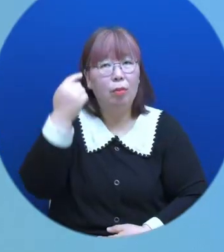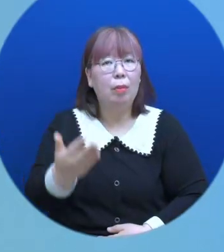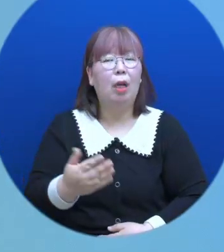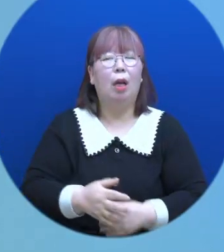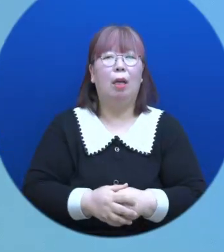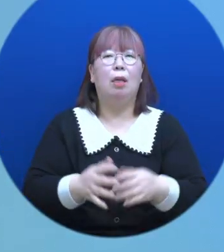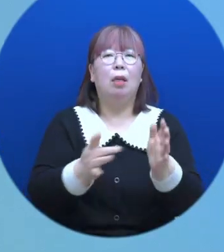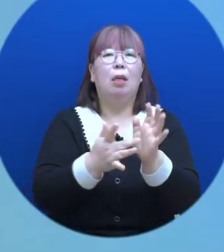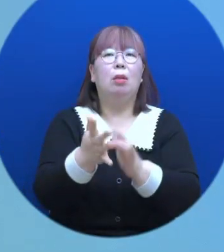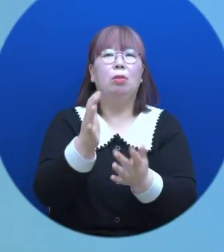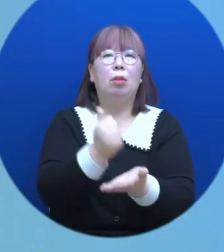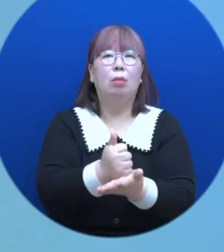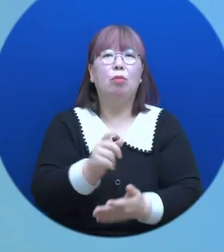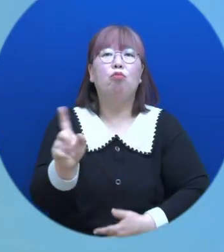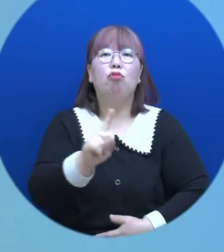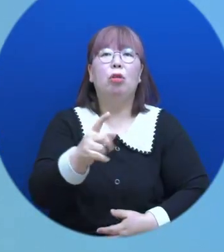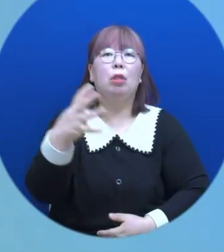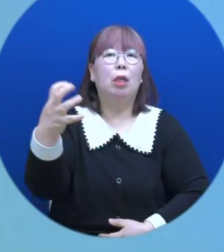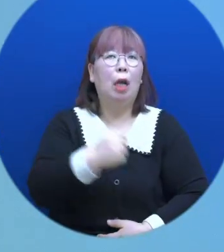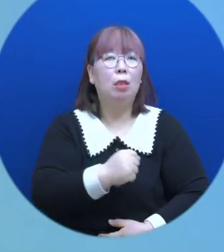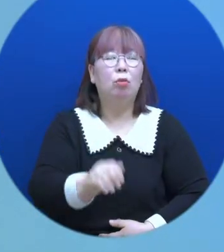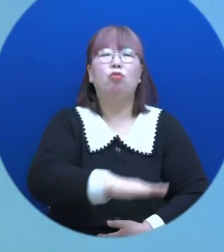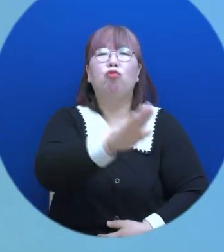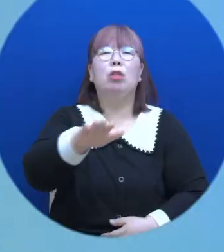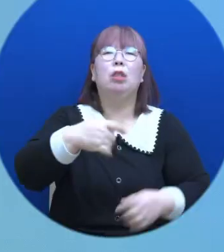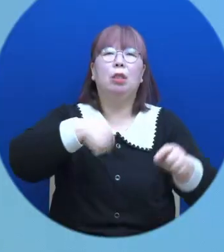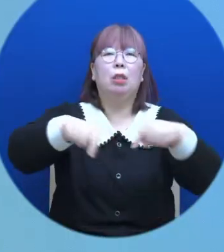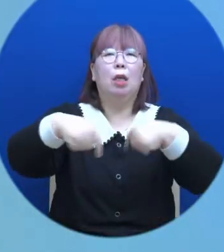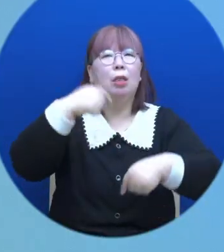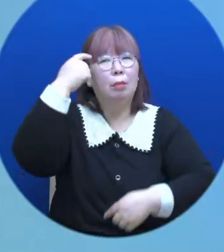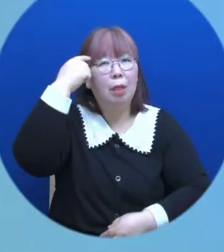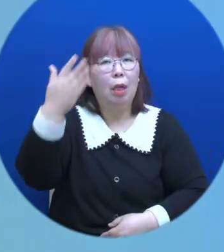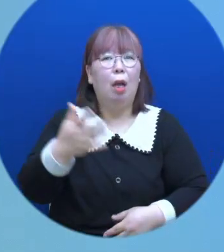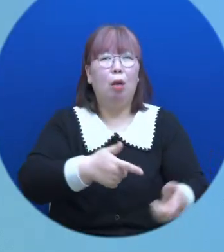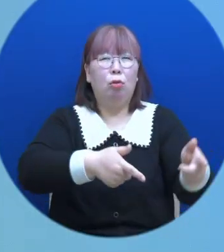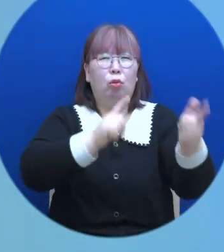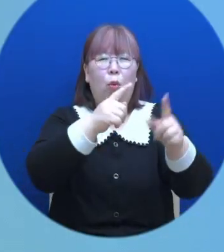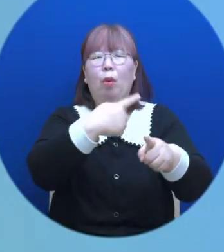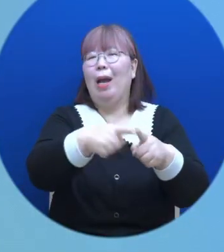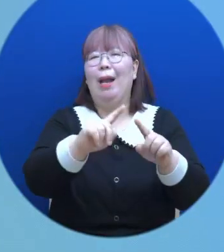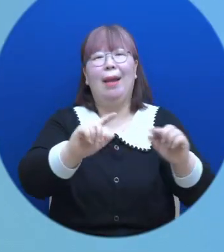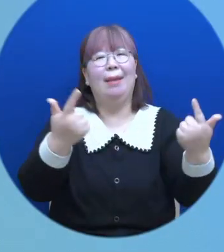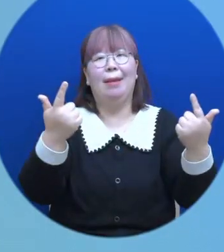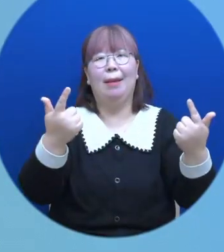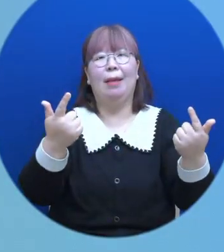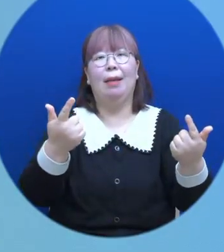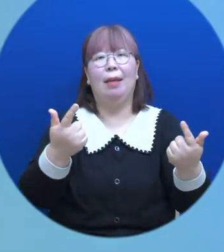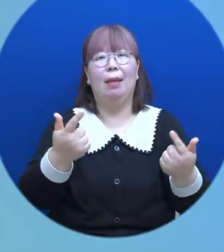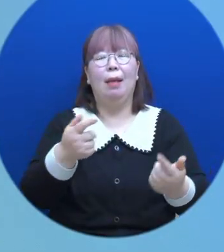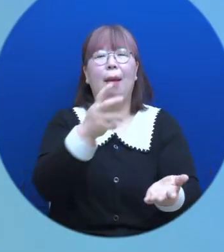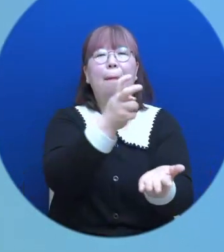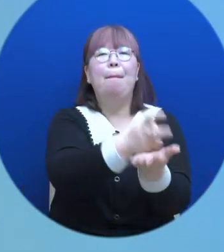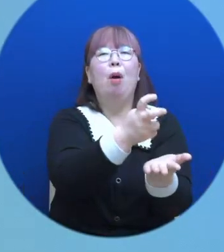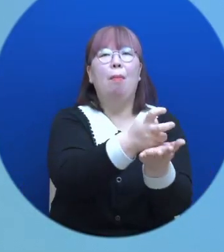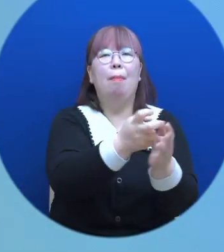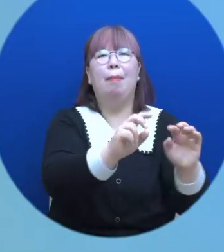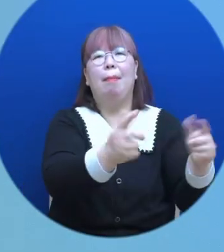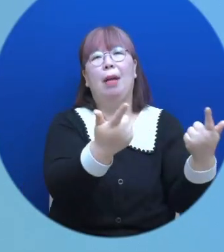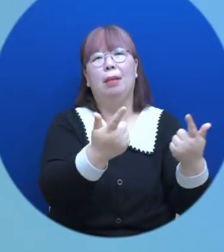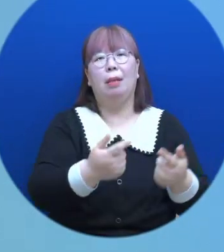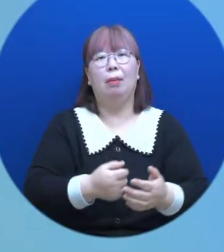예수님은 무엇을 가지고 우리를 다스립니까? 총칼이 아닙니다. 법률이